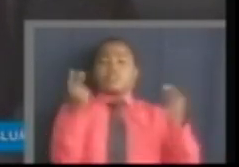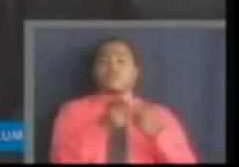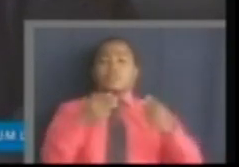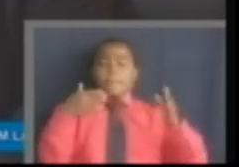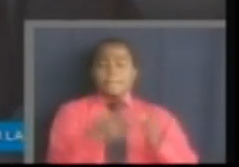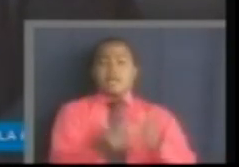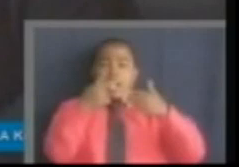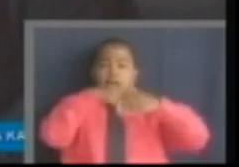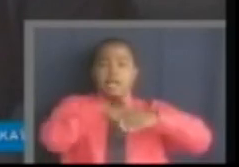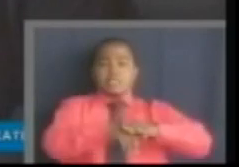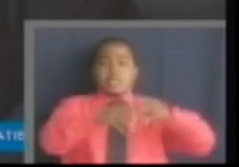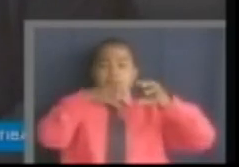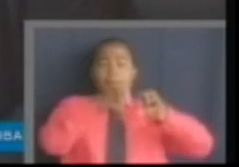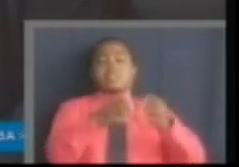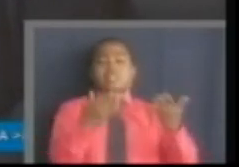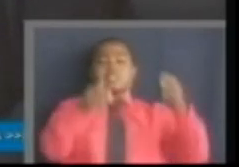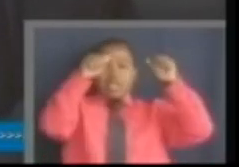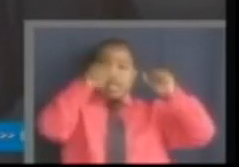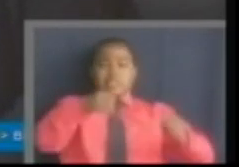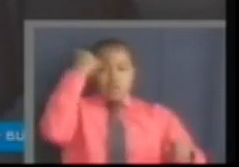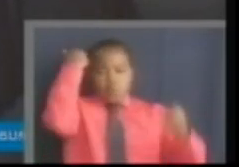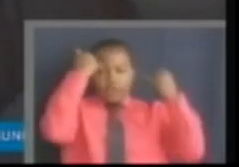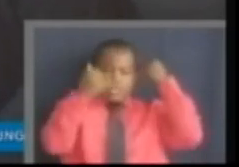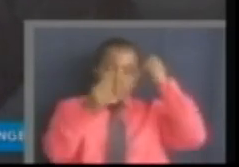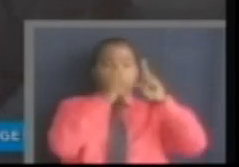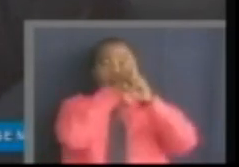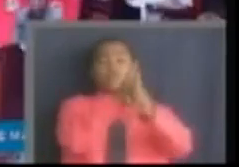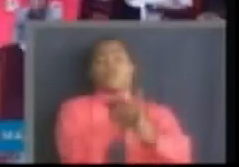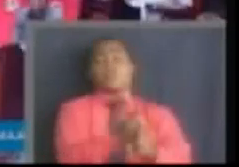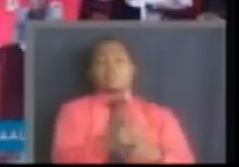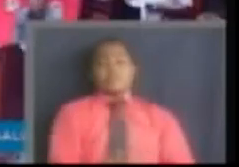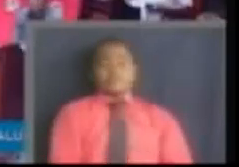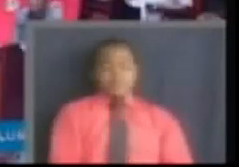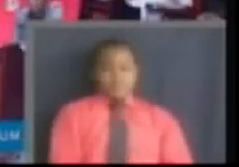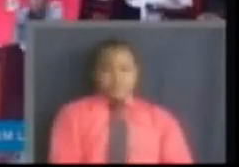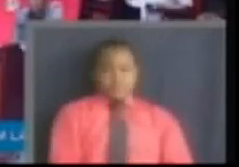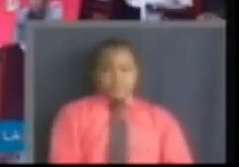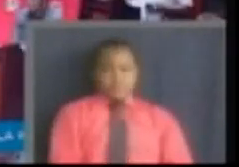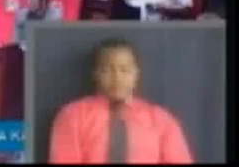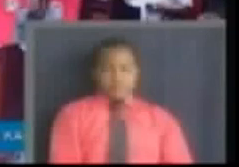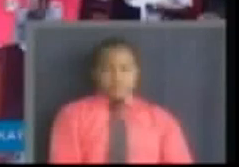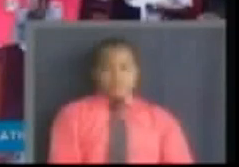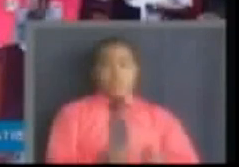kustahiana, kufuata kanuni ndicho kinachotakiwa kwenye kamati. Taarifa mheshimiwa. Mwenyekiti taarifa hapa.